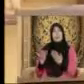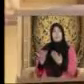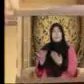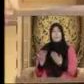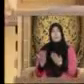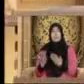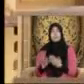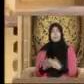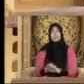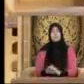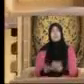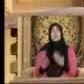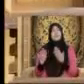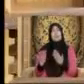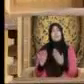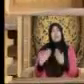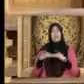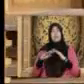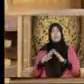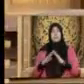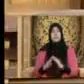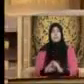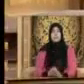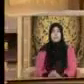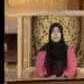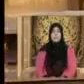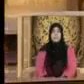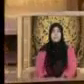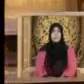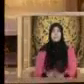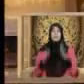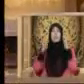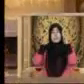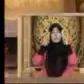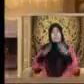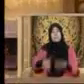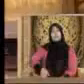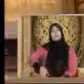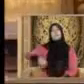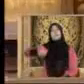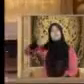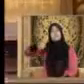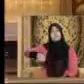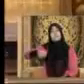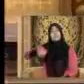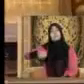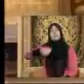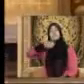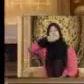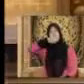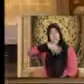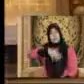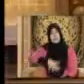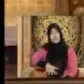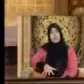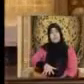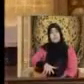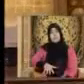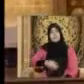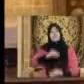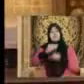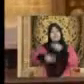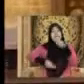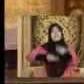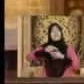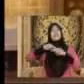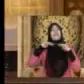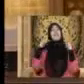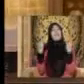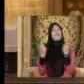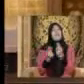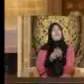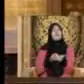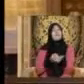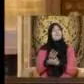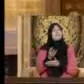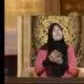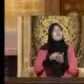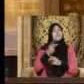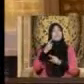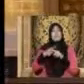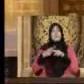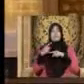أرحم الراحمين يا رب العالمين. وأصلي وأسلم على المبعوث رحمة للعالمين بشيرا